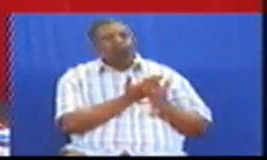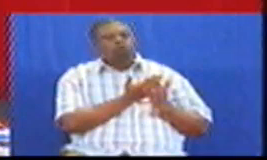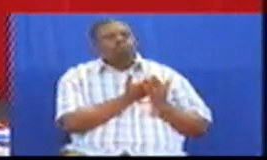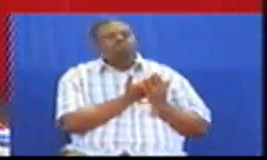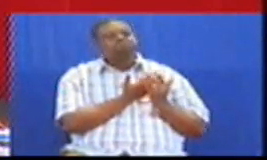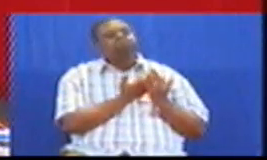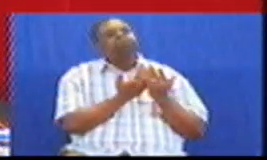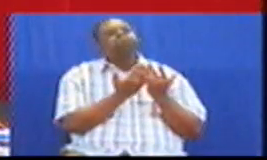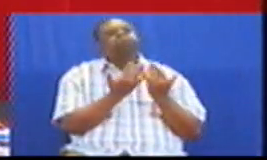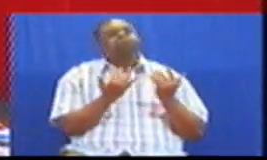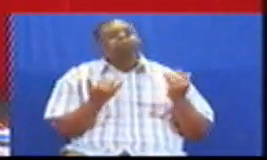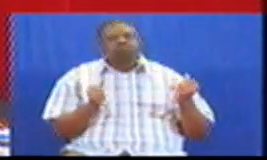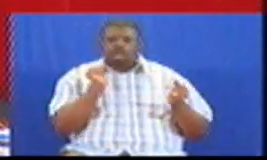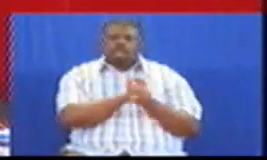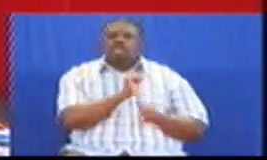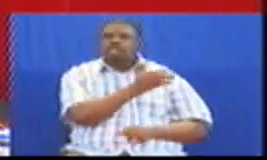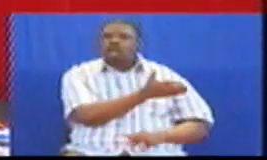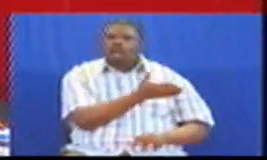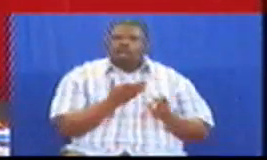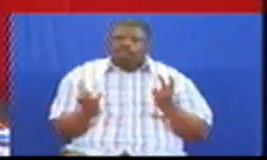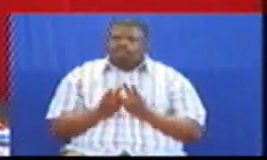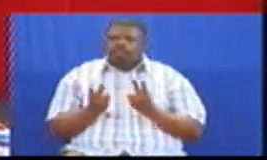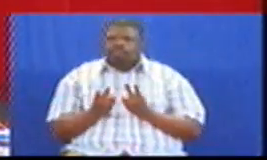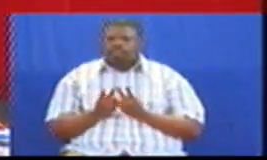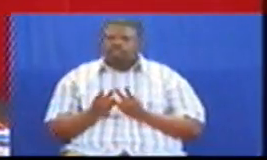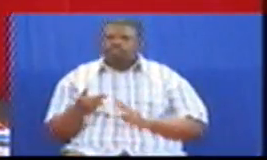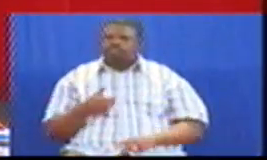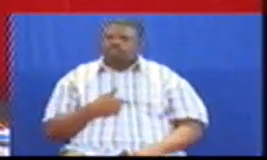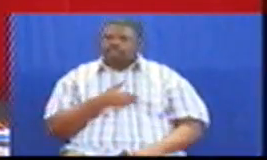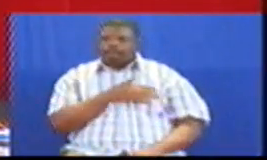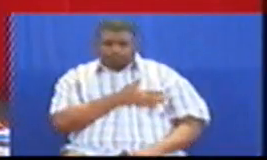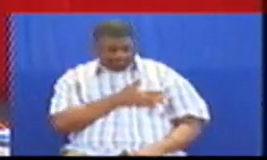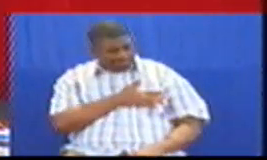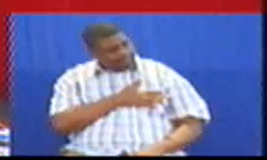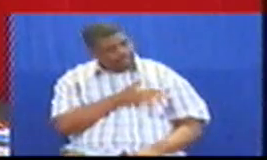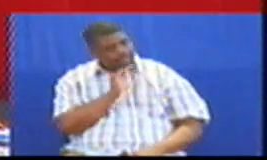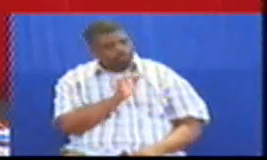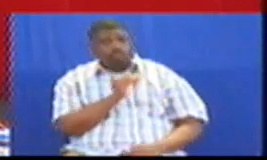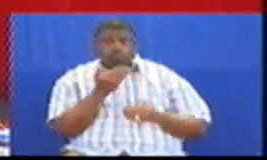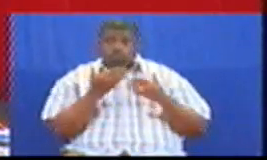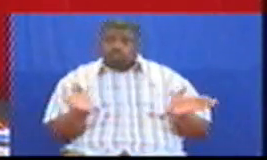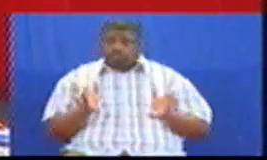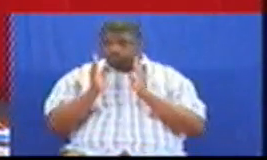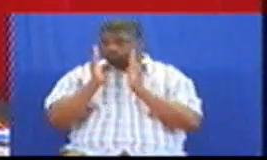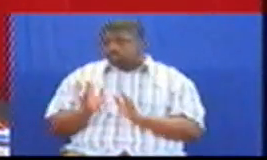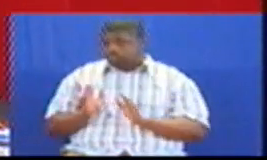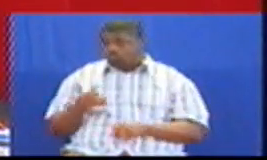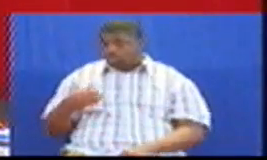magerezani. Lakini nilipenda kumfahamisha Mheshimiwa Shangazi kwamba